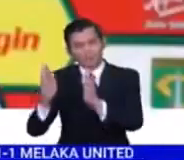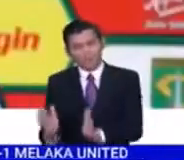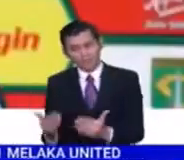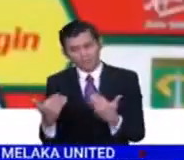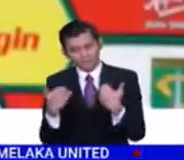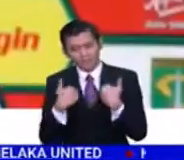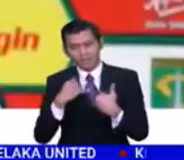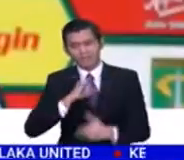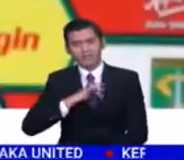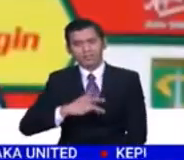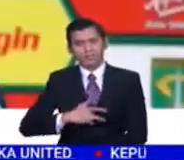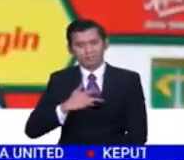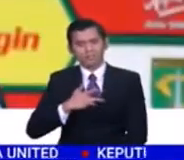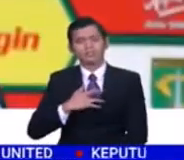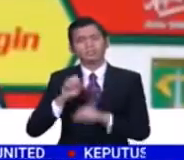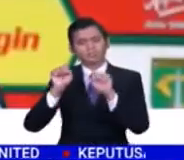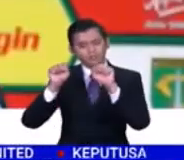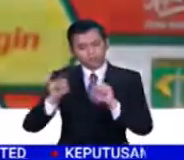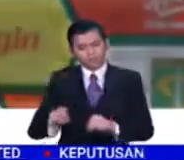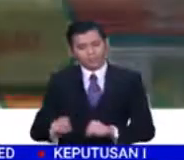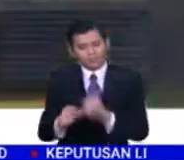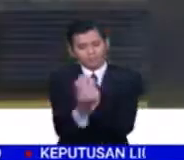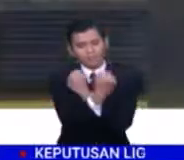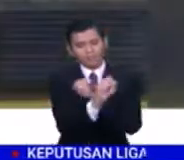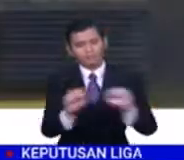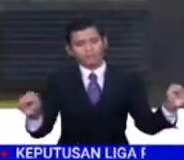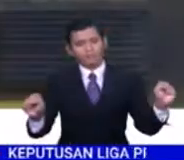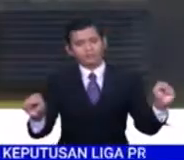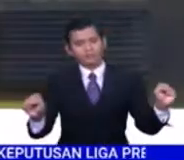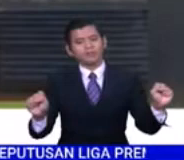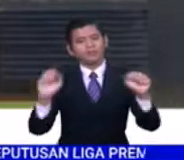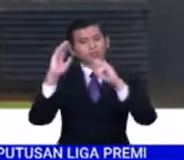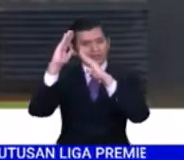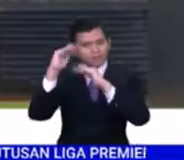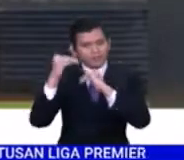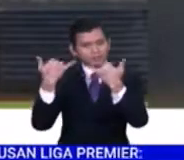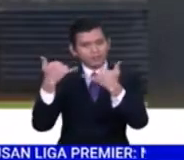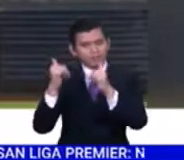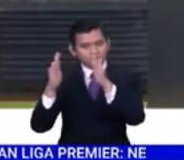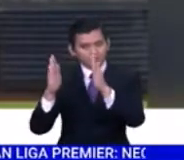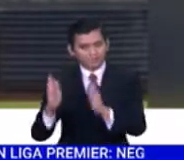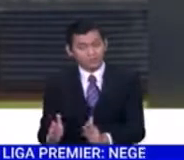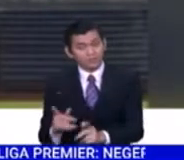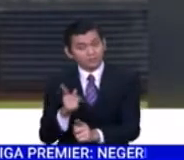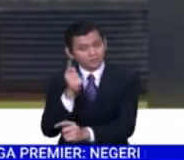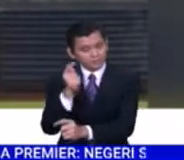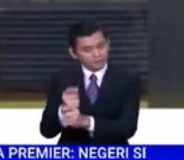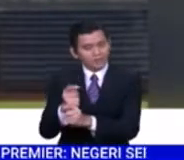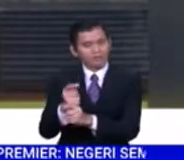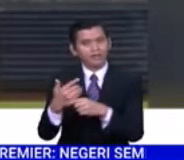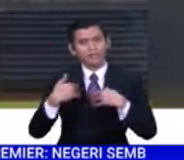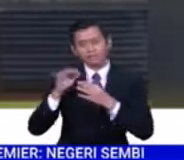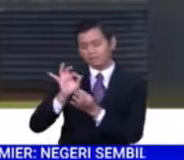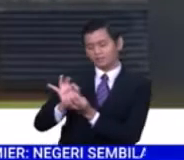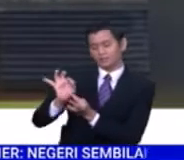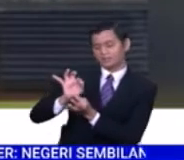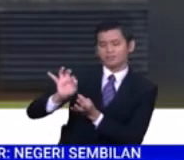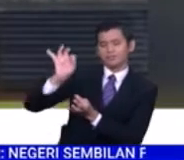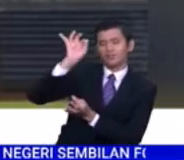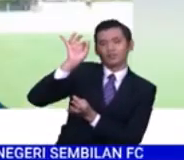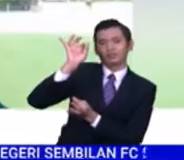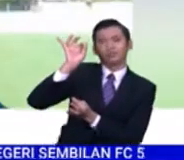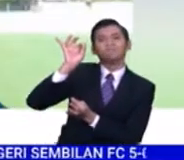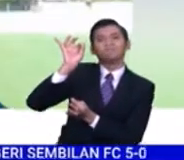rasa mereka juga sudah siap. Saya harap para pemain semua tetap dengan semangat yang tinggi,